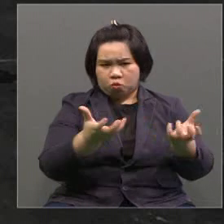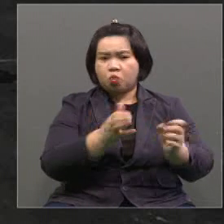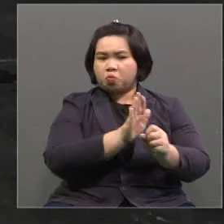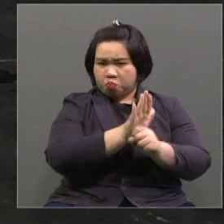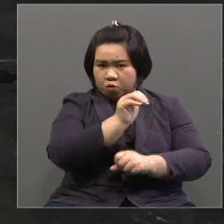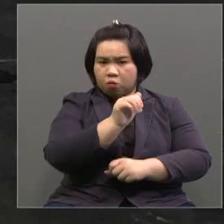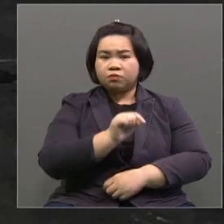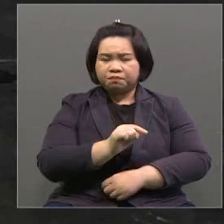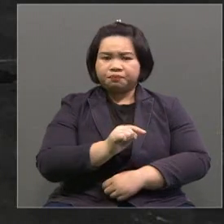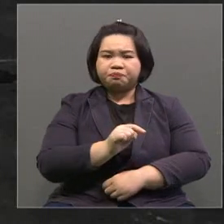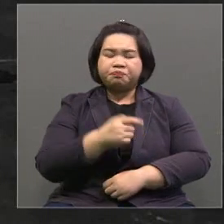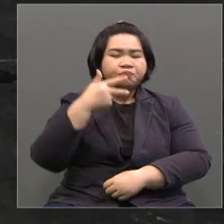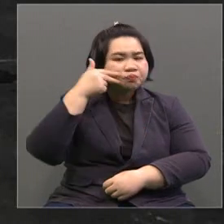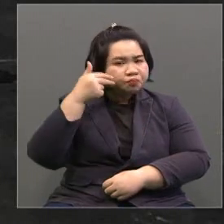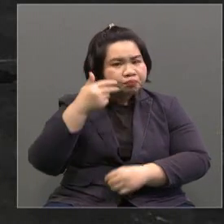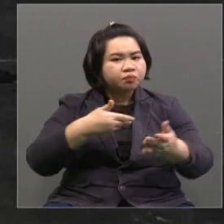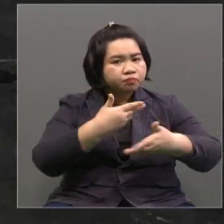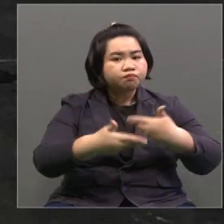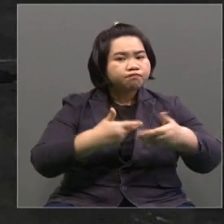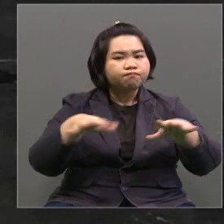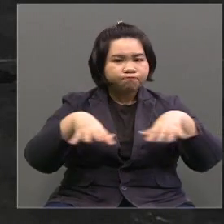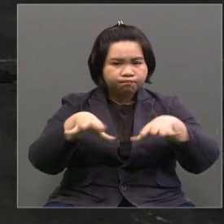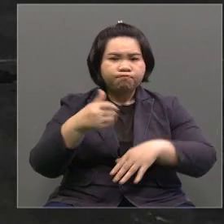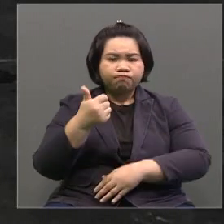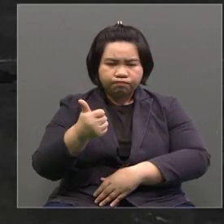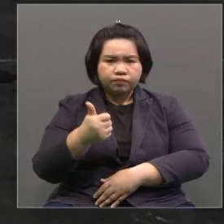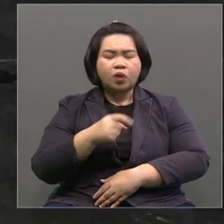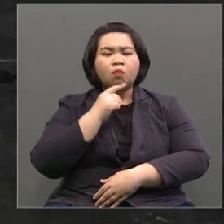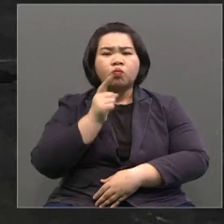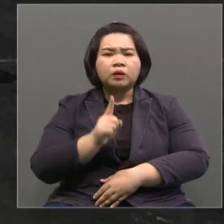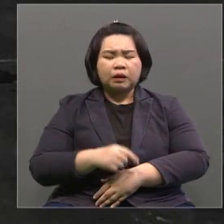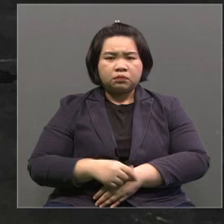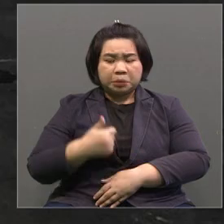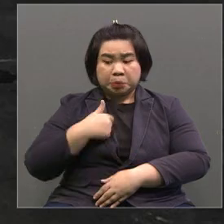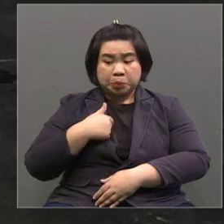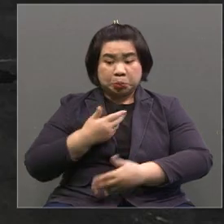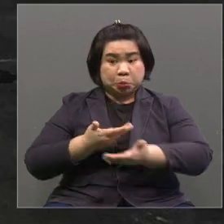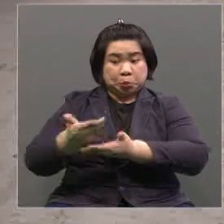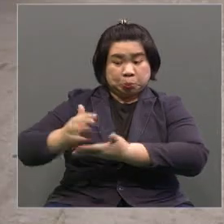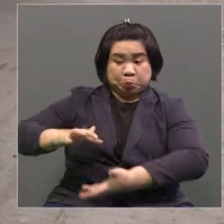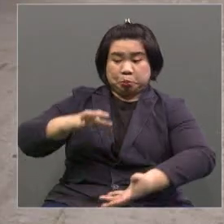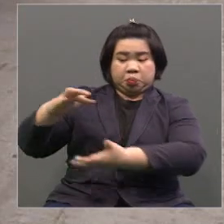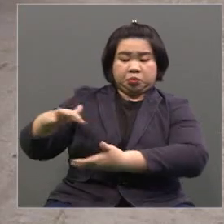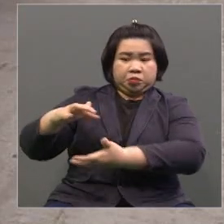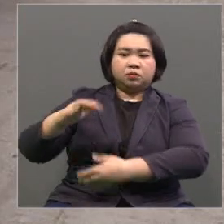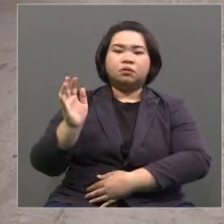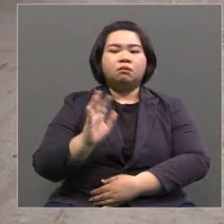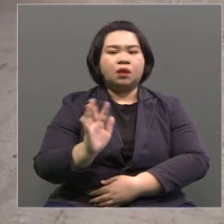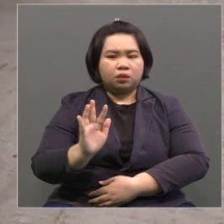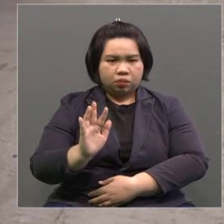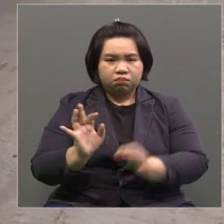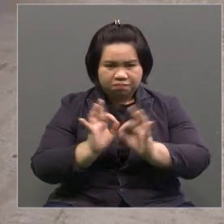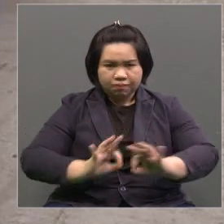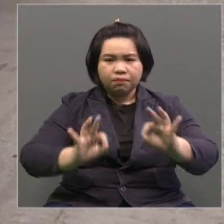ยขณะนี้น้ำตาลทรายยังหมุนเวียนเข้าสู่ตลาดได้ตามปกติไม่จำเป็นที่จะต้องไปซื้อกักตุนไว้เพื่อให้สินค้าเนี่ย